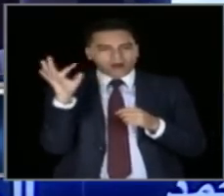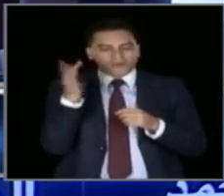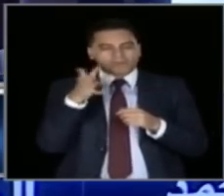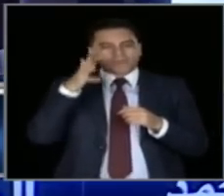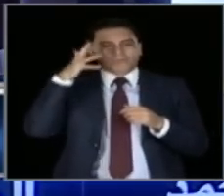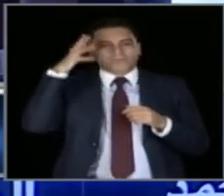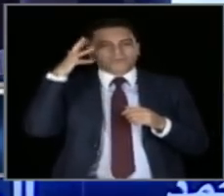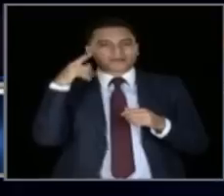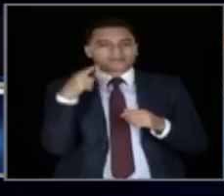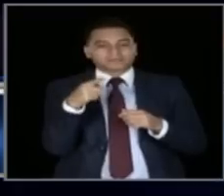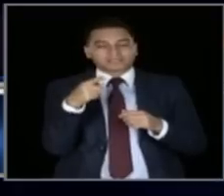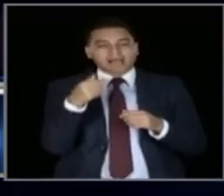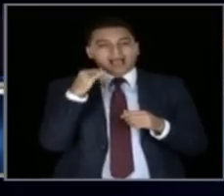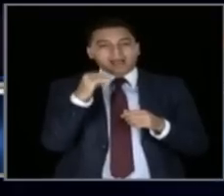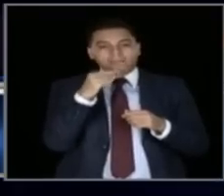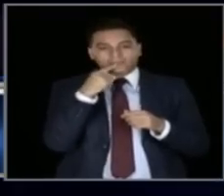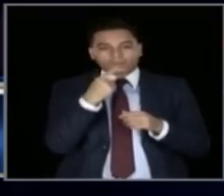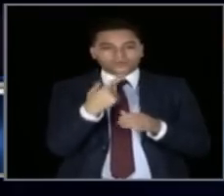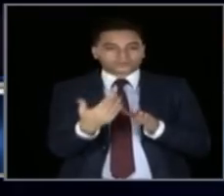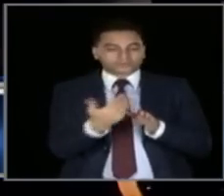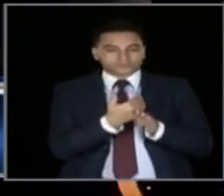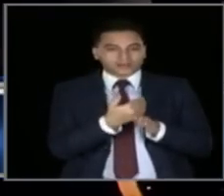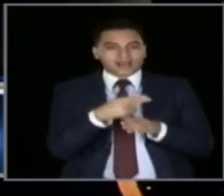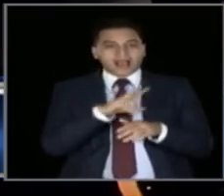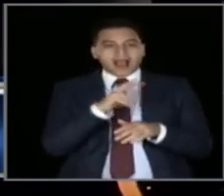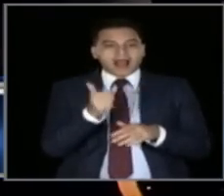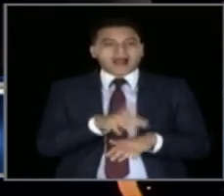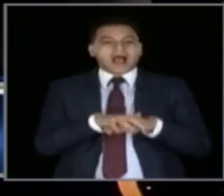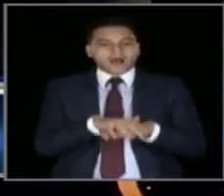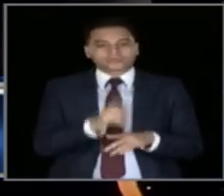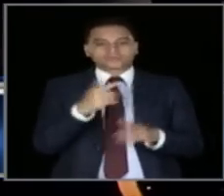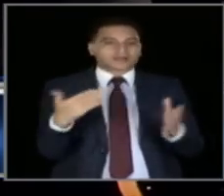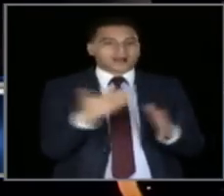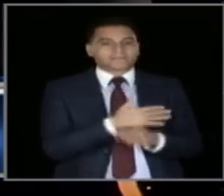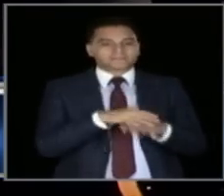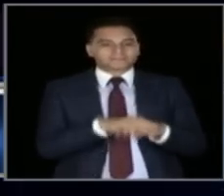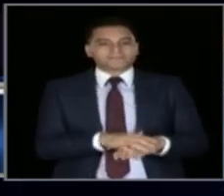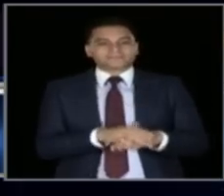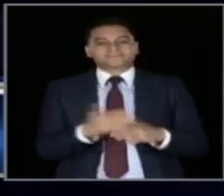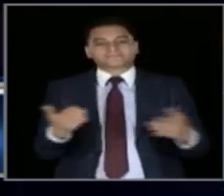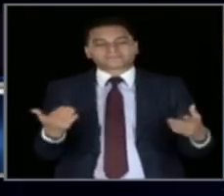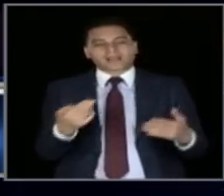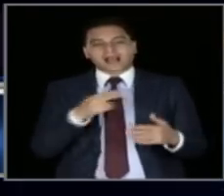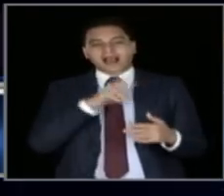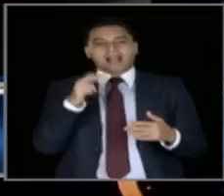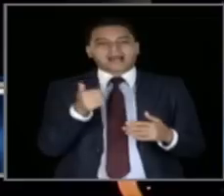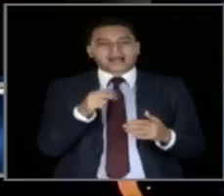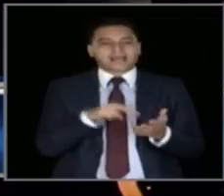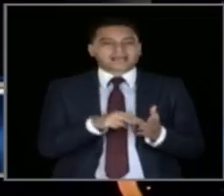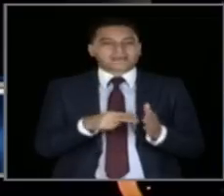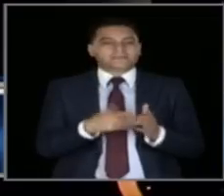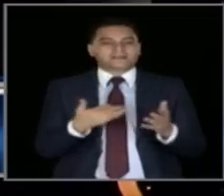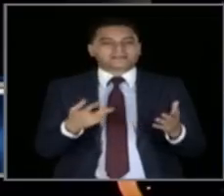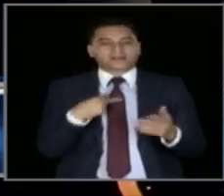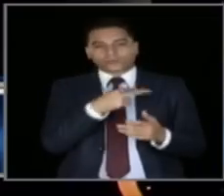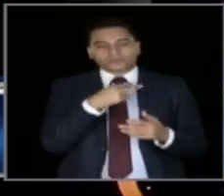ابو حسين خد، يعني انا كل مره علاء عايز يدوس على البصر. ما انا مش عارف، ما انا مستحيل. انت دايس على البصر، يعني علاء يعمل ايه؟ طيب مصلحنا هنخمن،